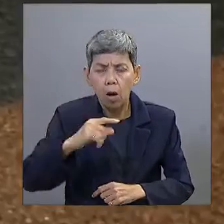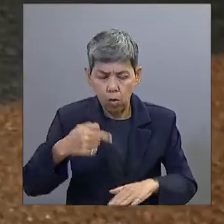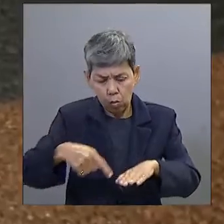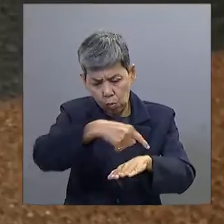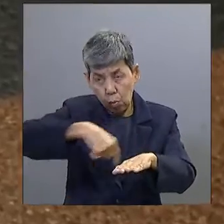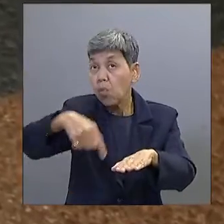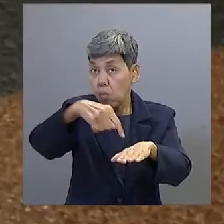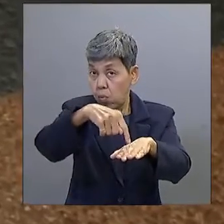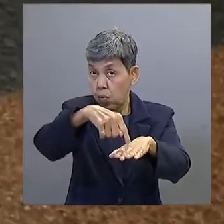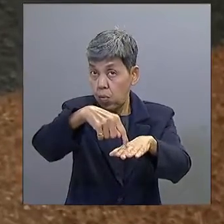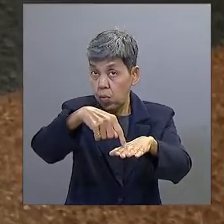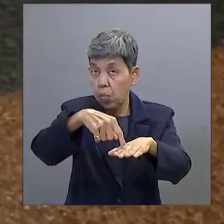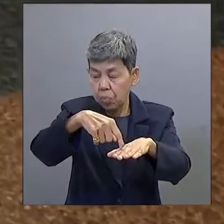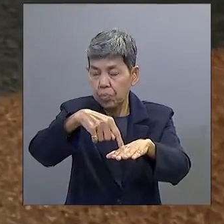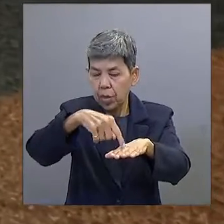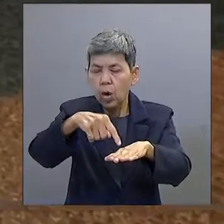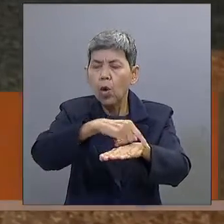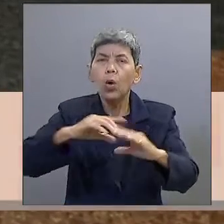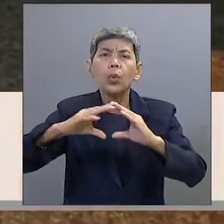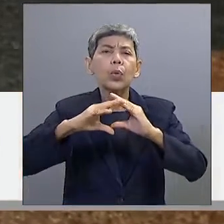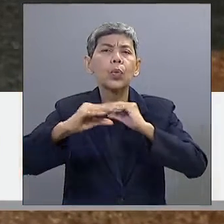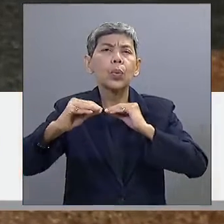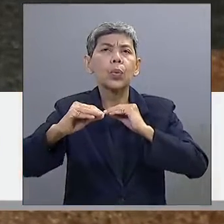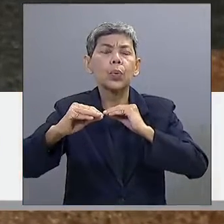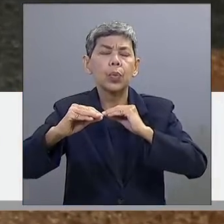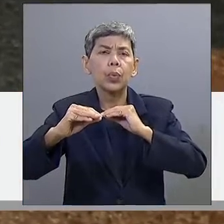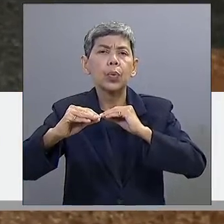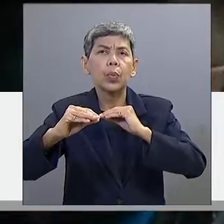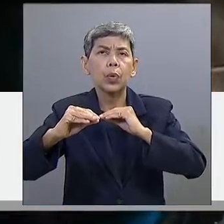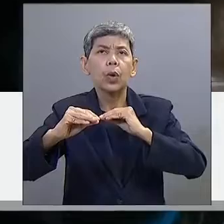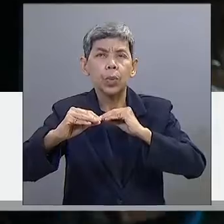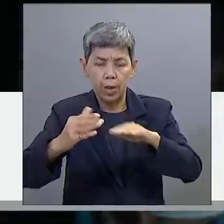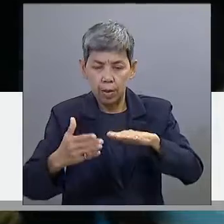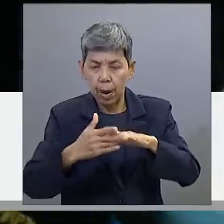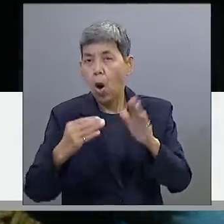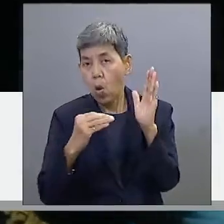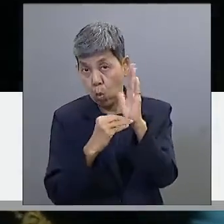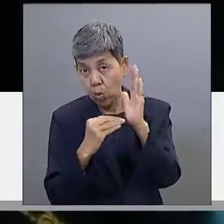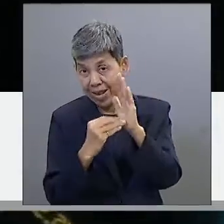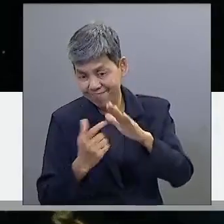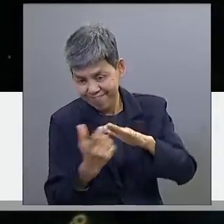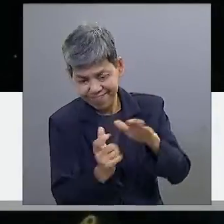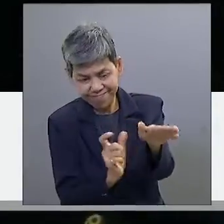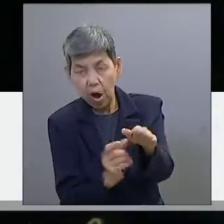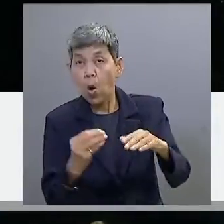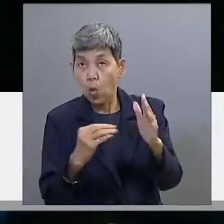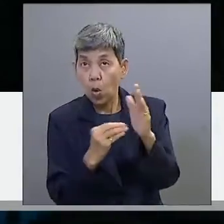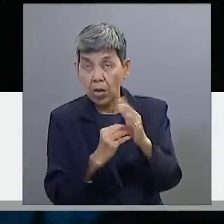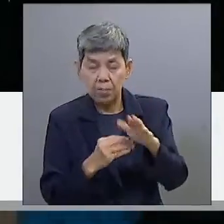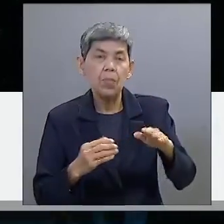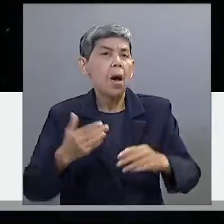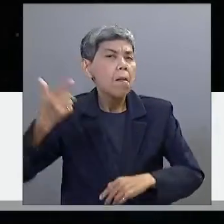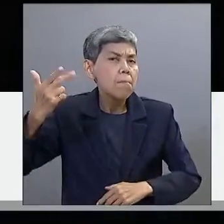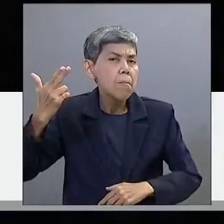รถซึ่งเป็นรถยนต์ส่วนบุคคลติดแผ่นป้ายทะเบียนกรุงเทพฯนะคะถูกยิงด้วย